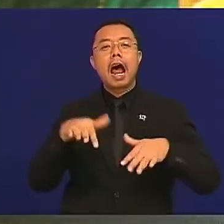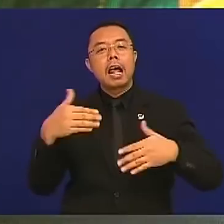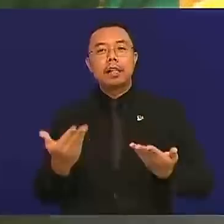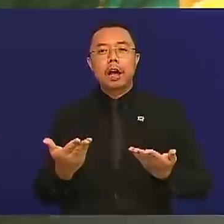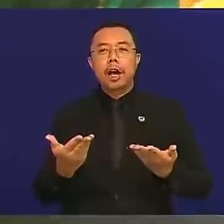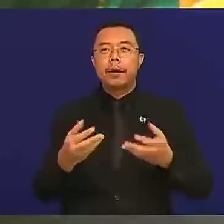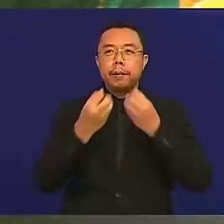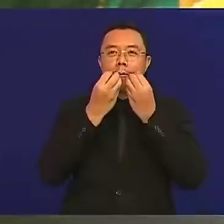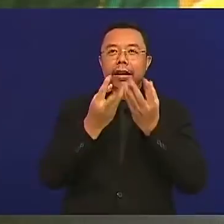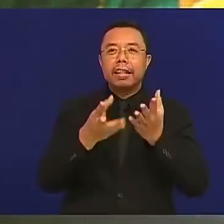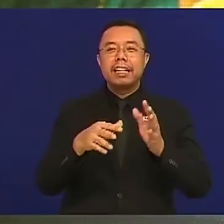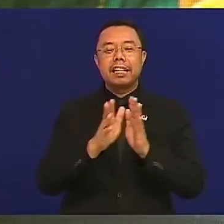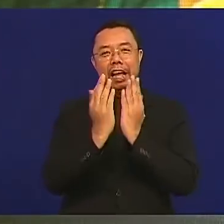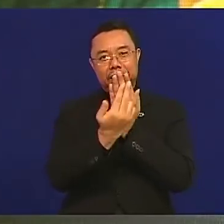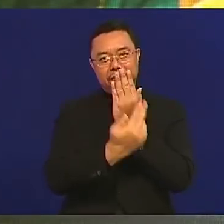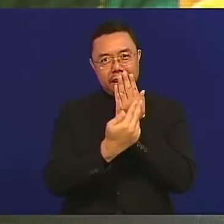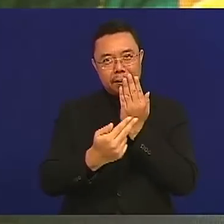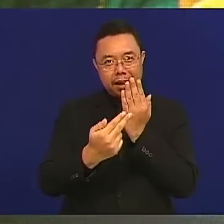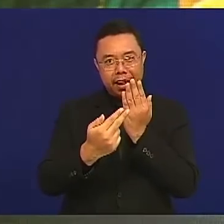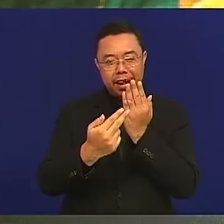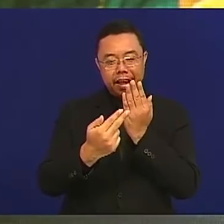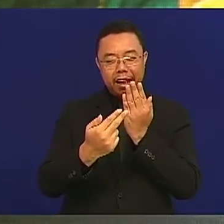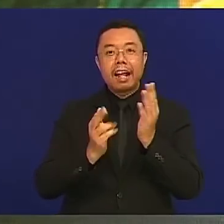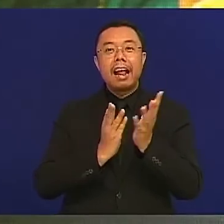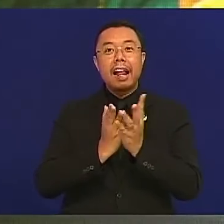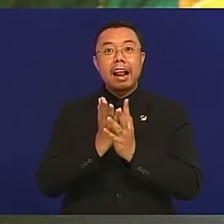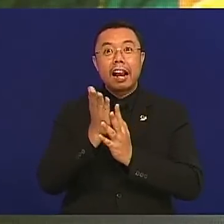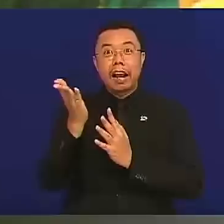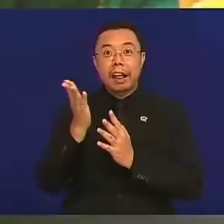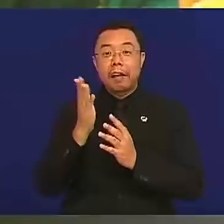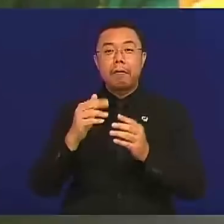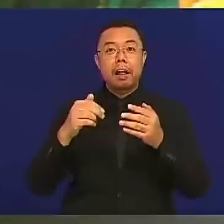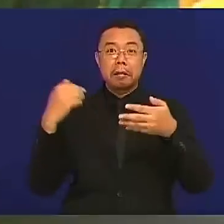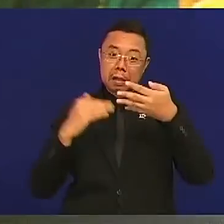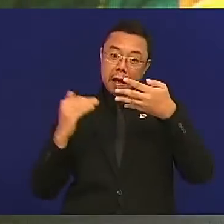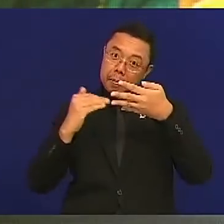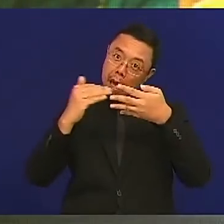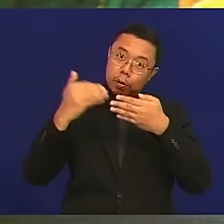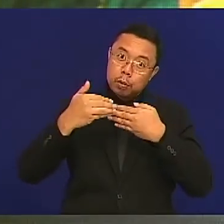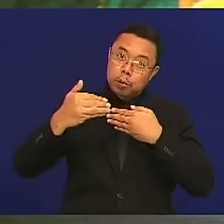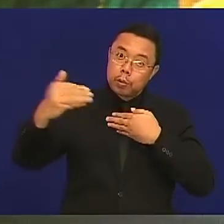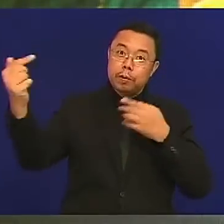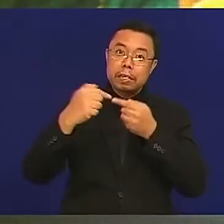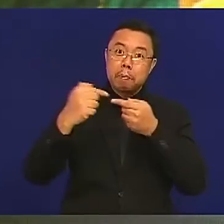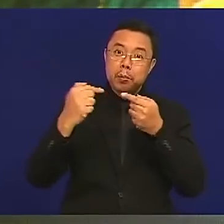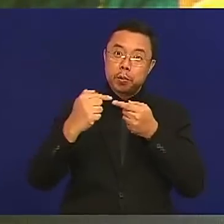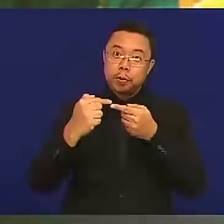atau pemberitaan firman Tuhan secara berseri